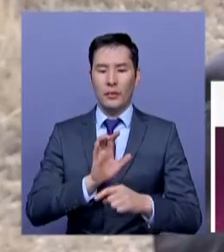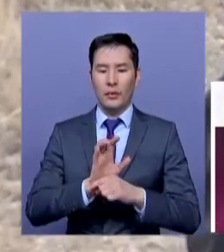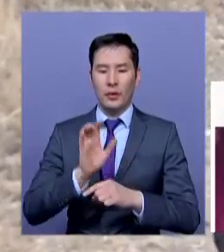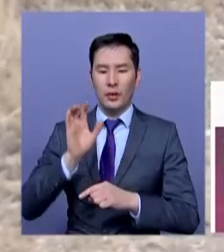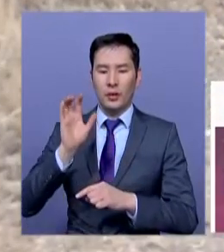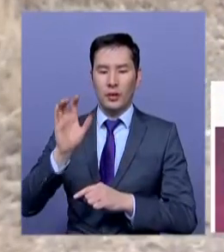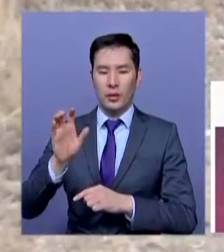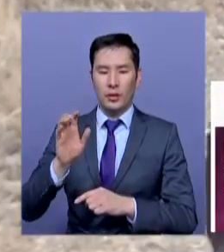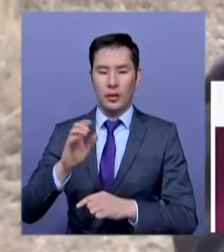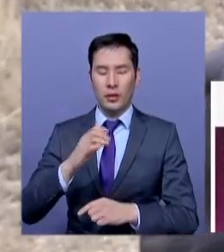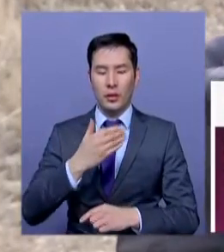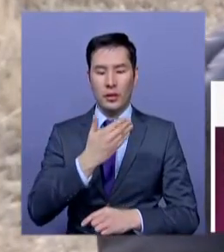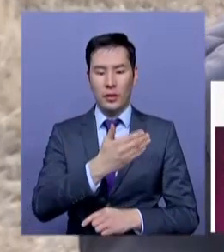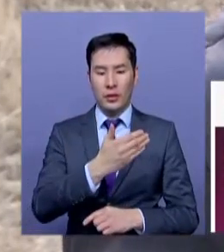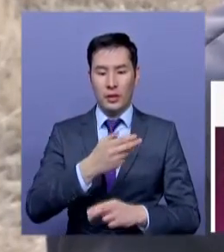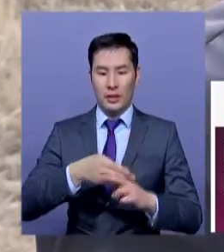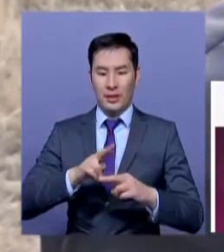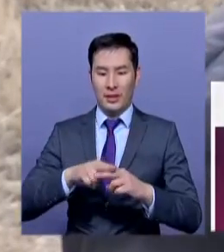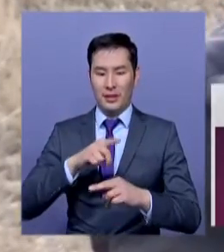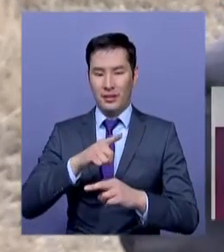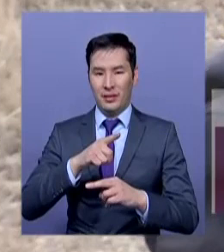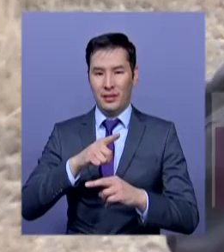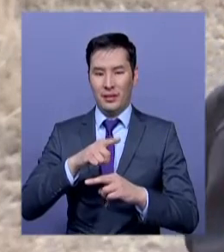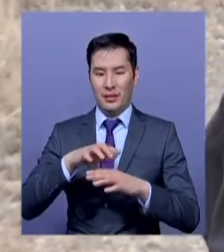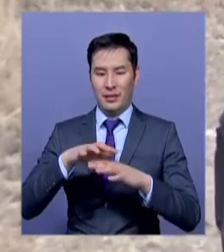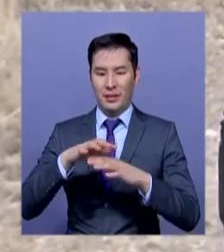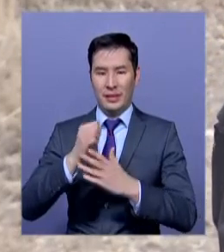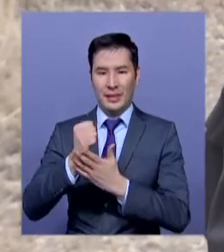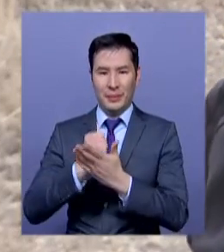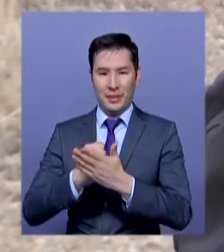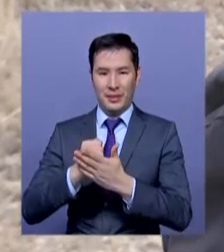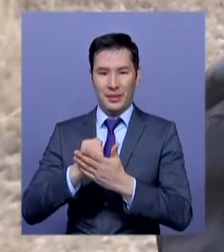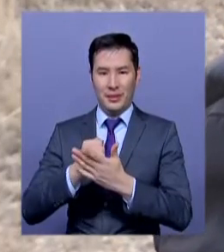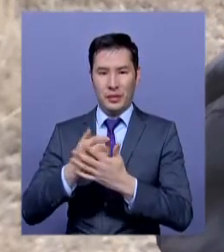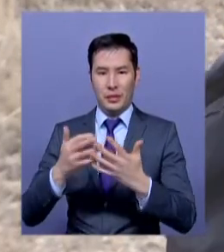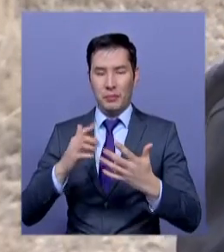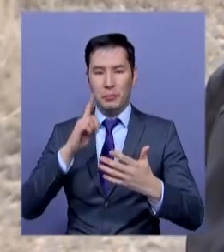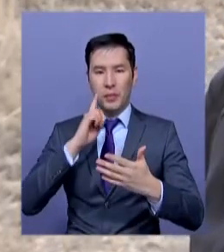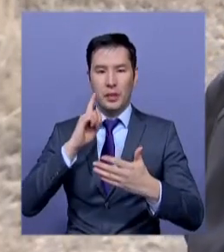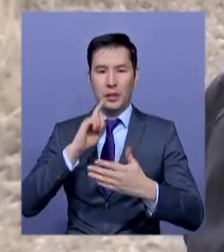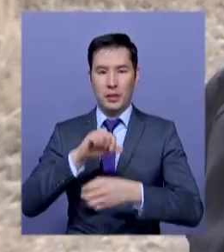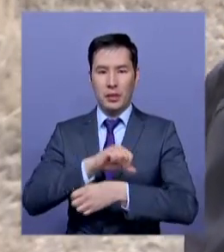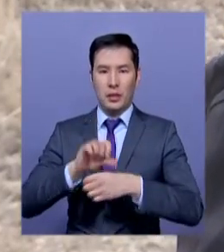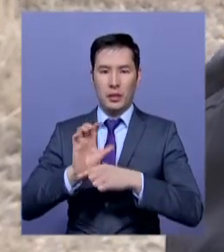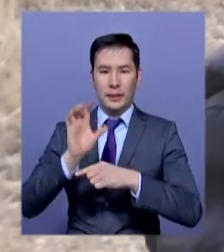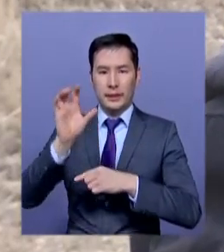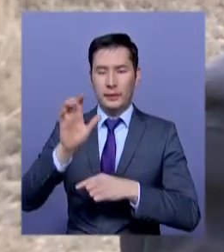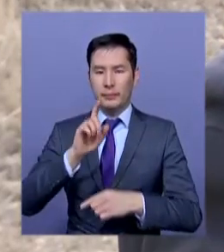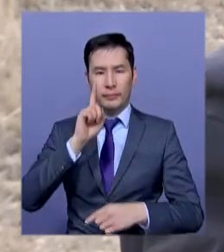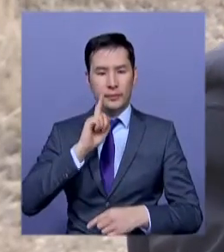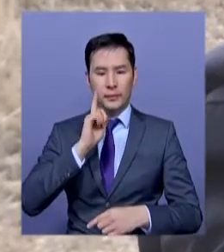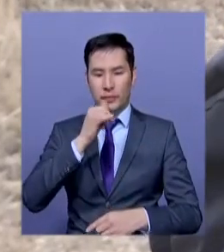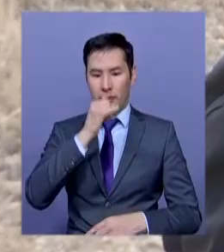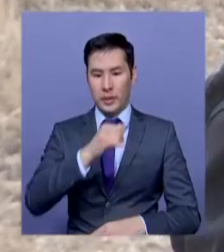айтқанбыз, сендер мына өнімді әлі ешқайда шығармайсыңдар. Себебі күдік болғаннан кейін шығармайсың